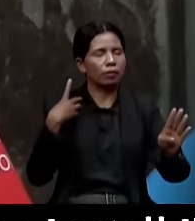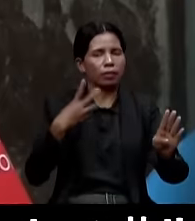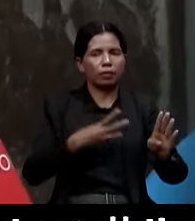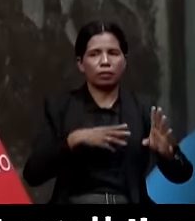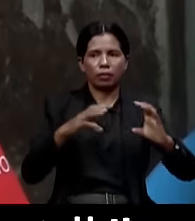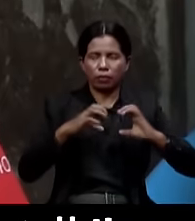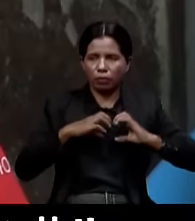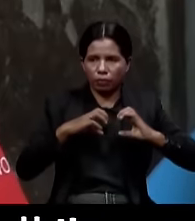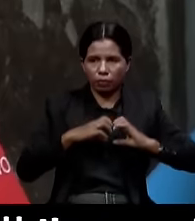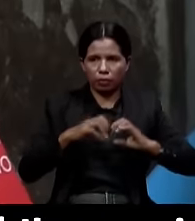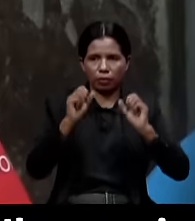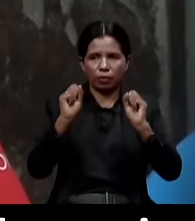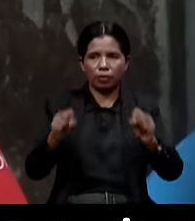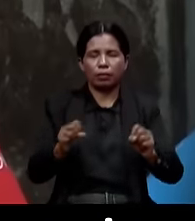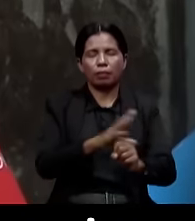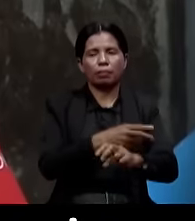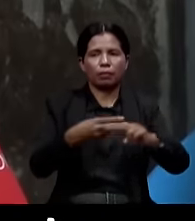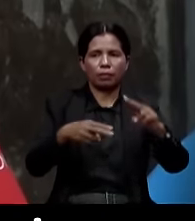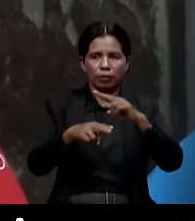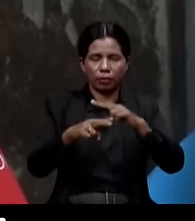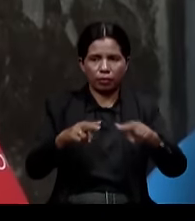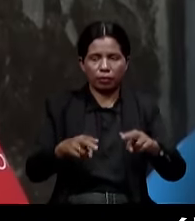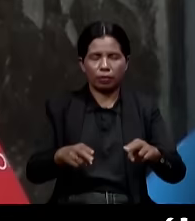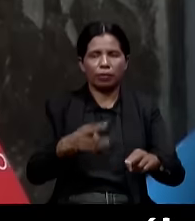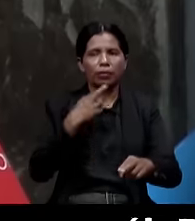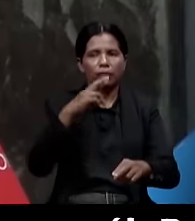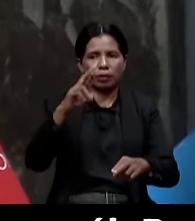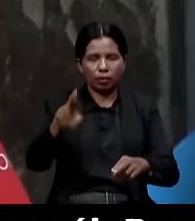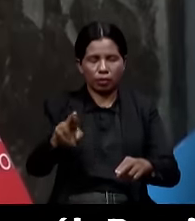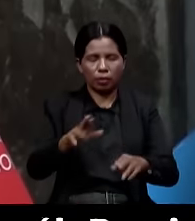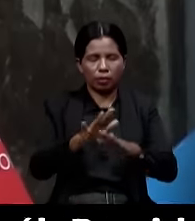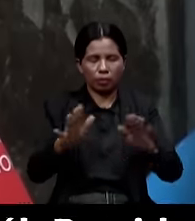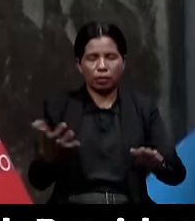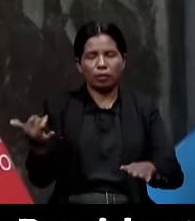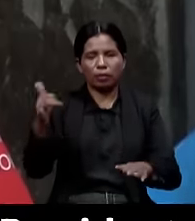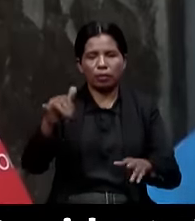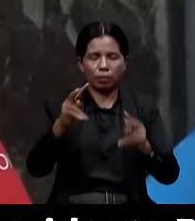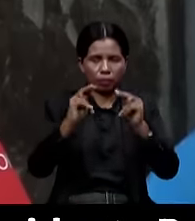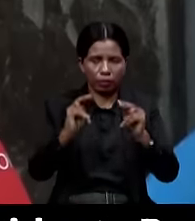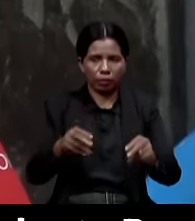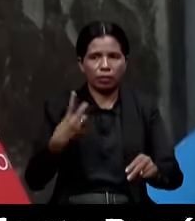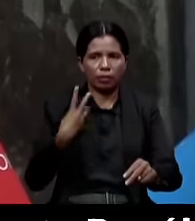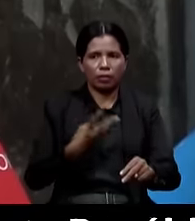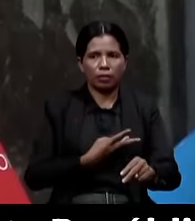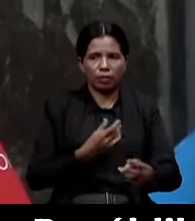niofuang holaran, hodi bele loke limang no responde ba aling wan sira nebe precisa duni